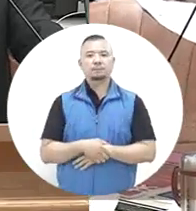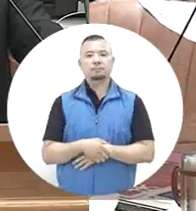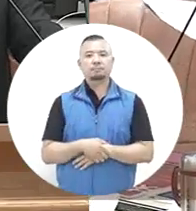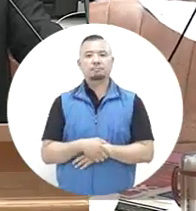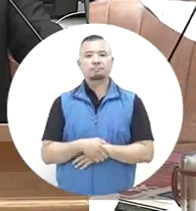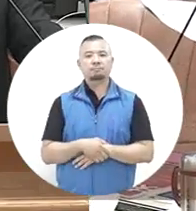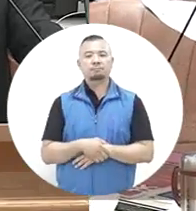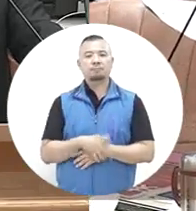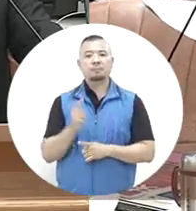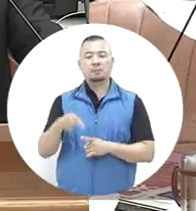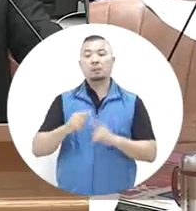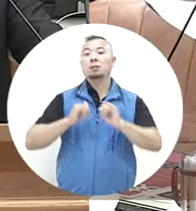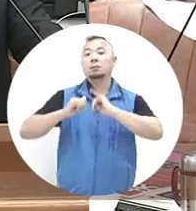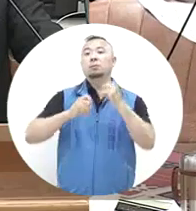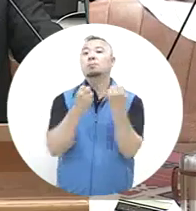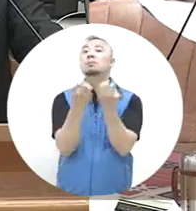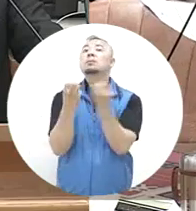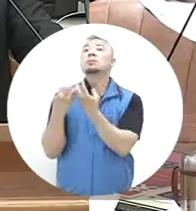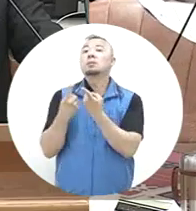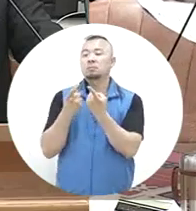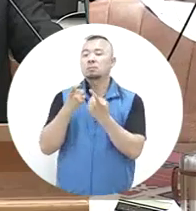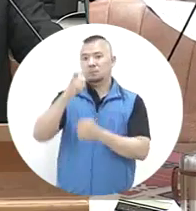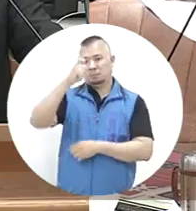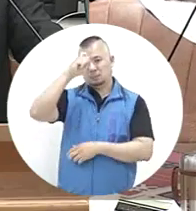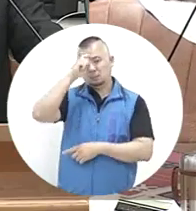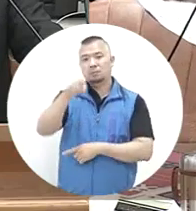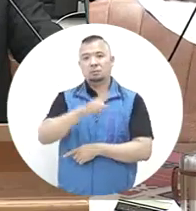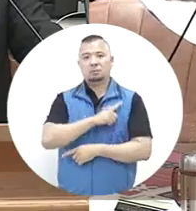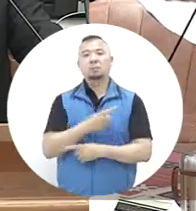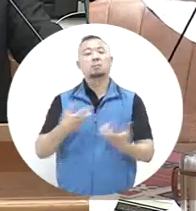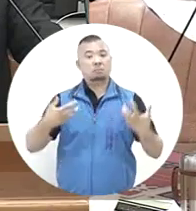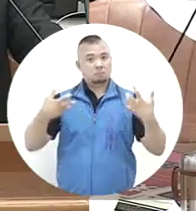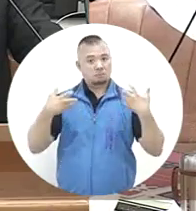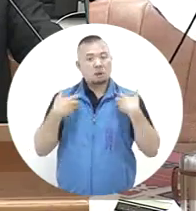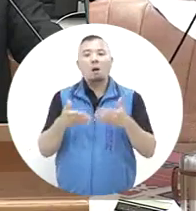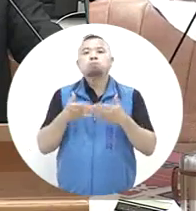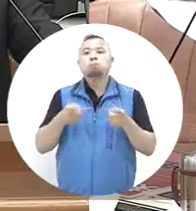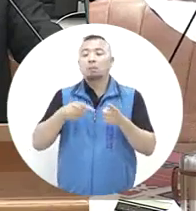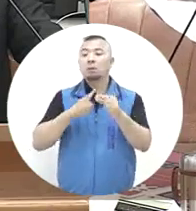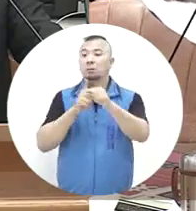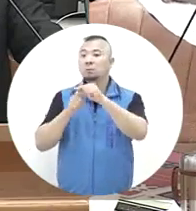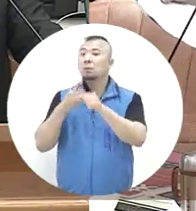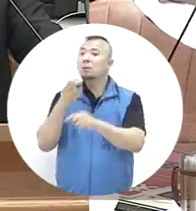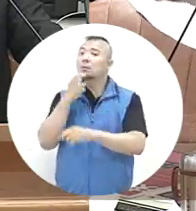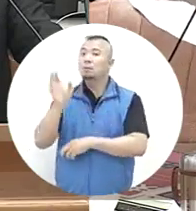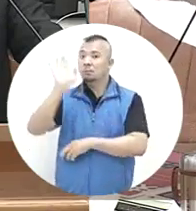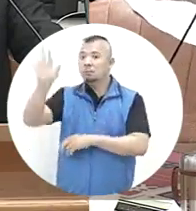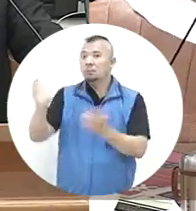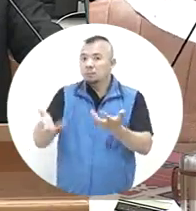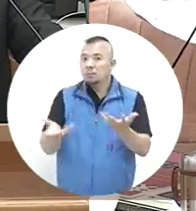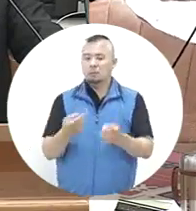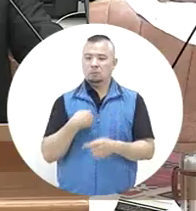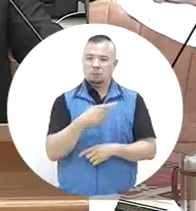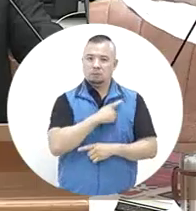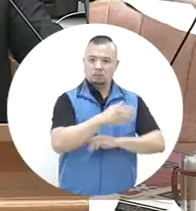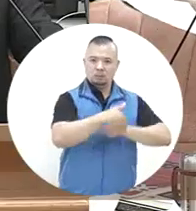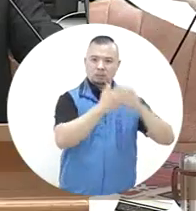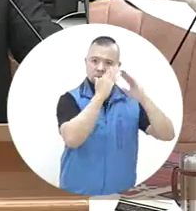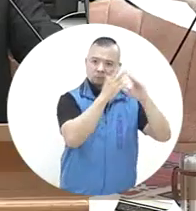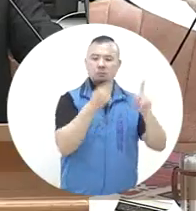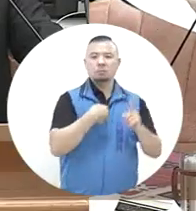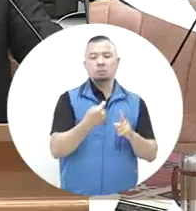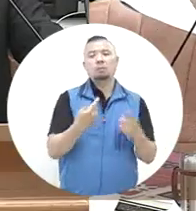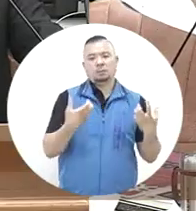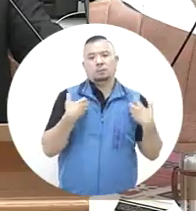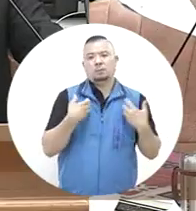安，也希望您哦，自己该负的责任，中央该管的事情，我们都能够一起来讨论。我想问市长，